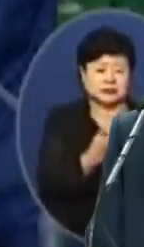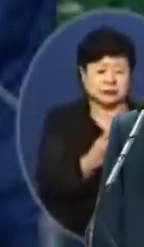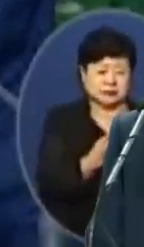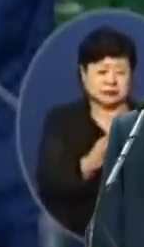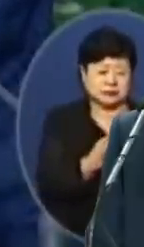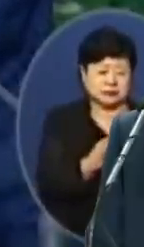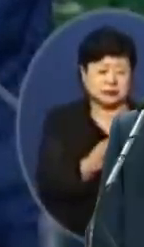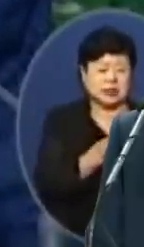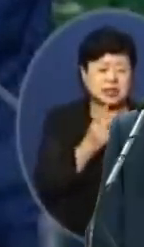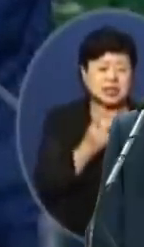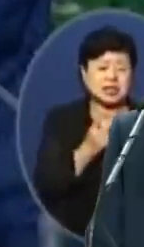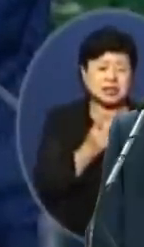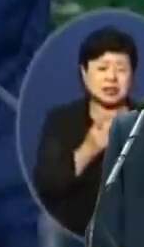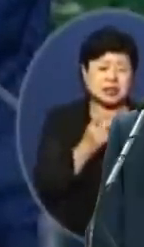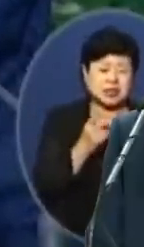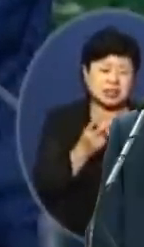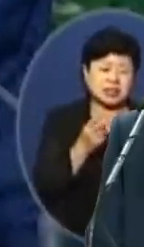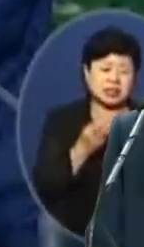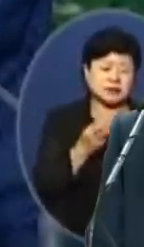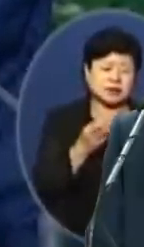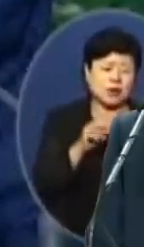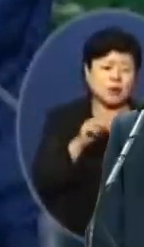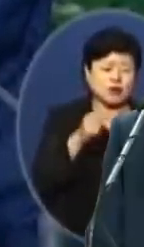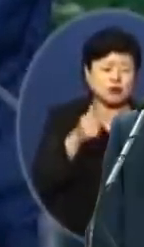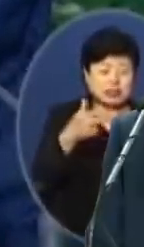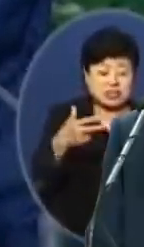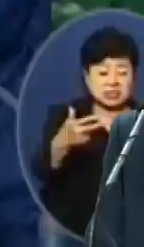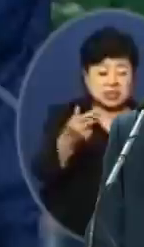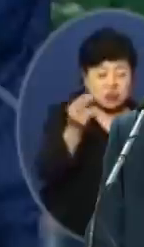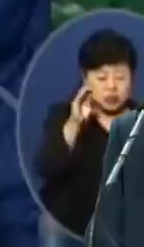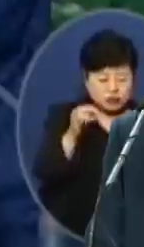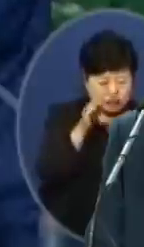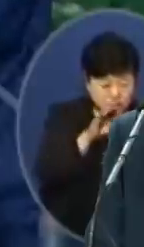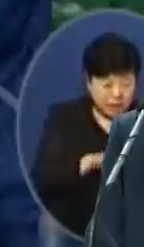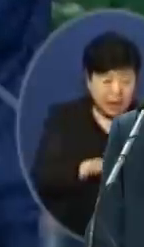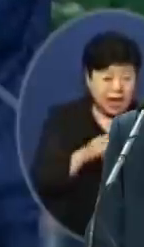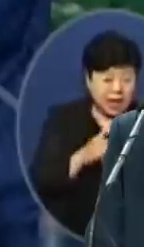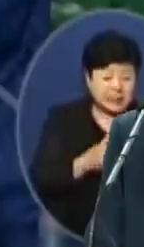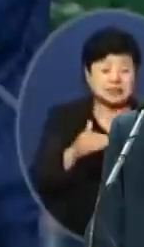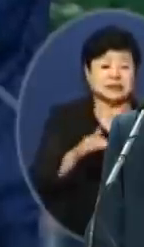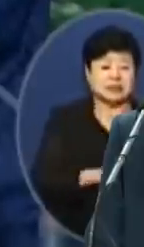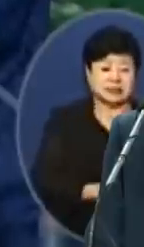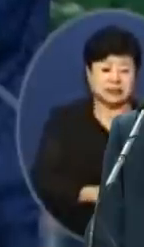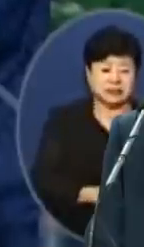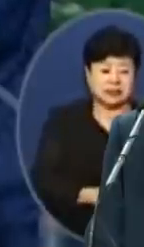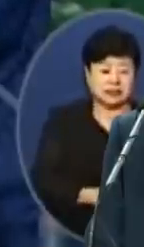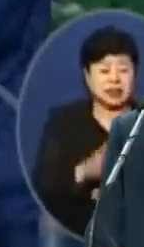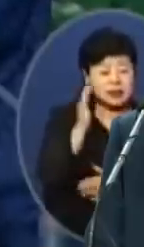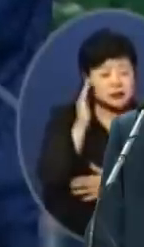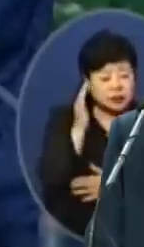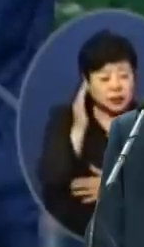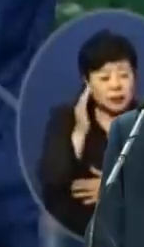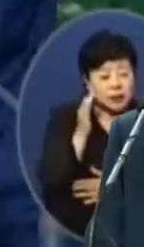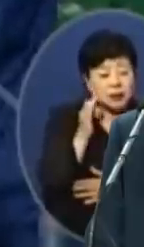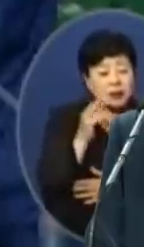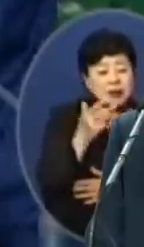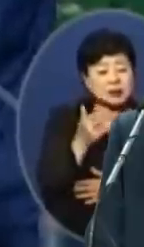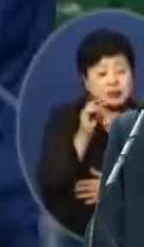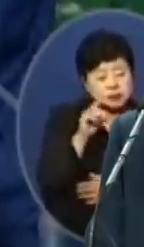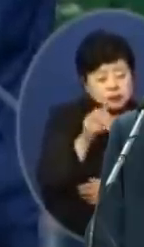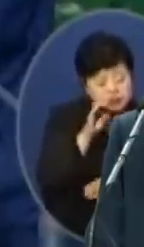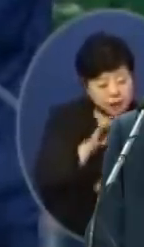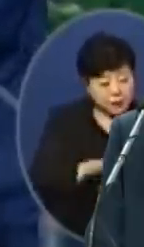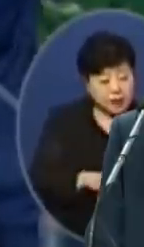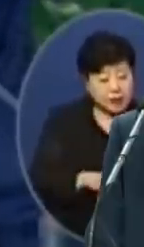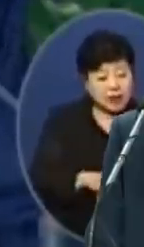교회에서 1부, 2부, 3부, 4부, 5부, 6부, 7부까지 했었습니다. 그 7부까지 설교하면 7부 때는